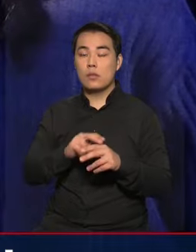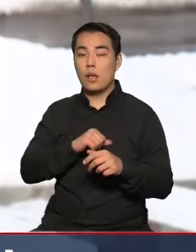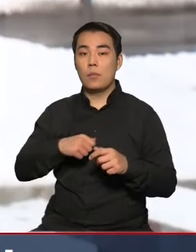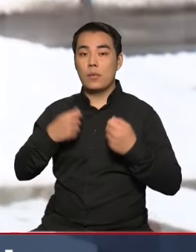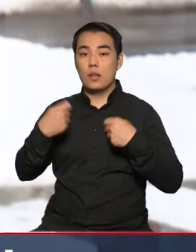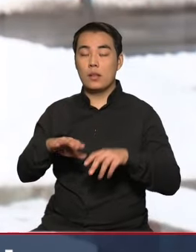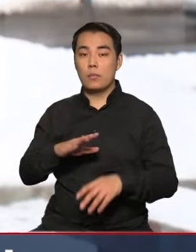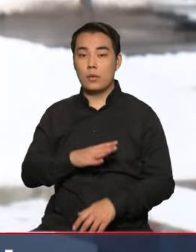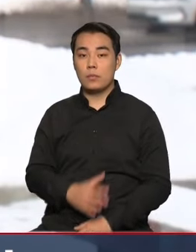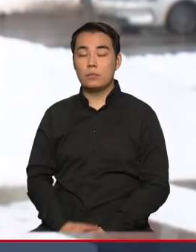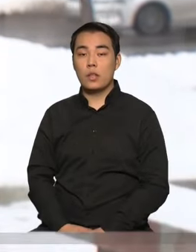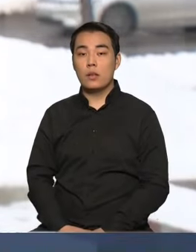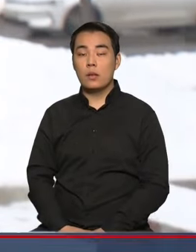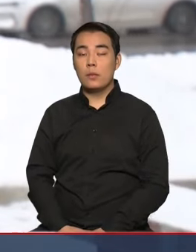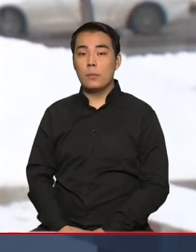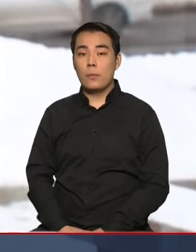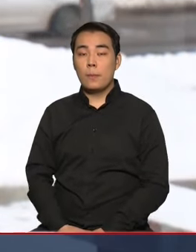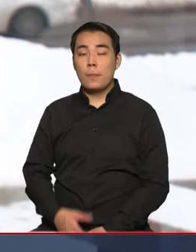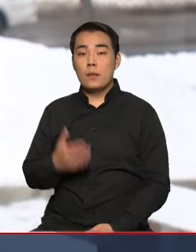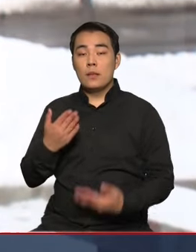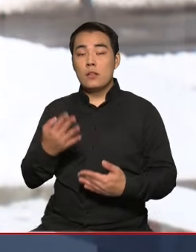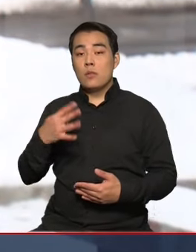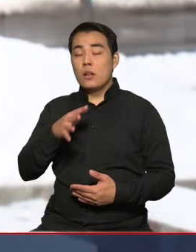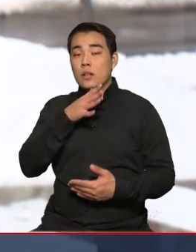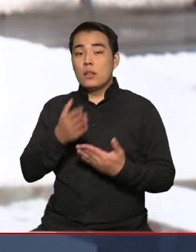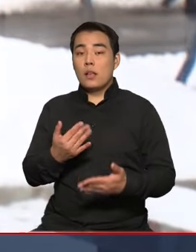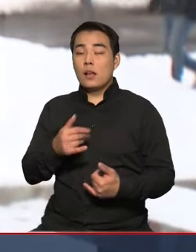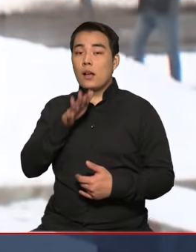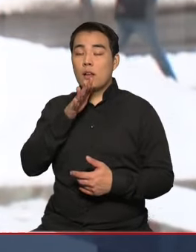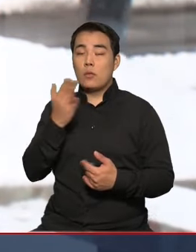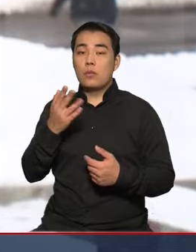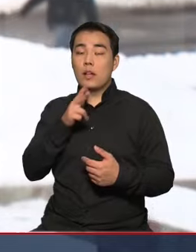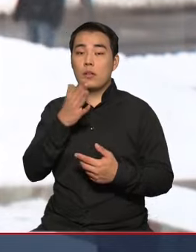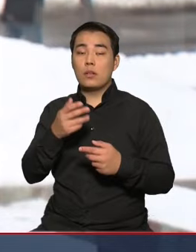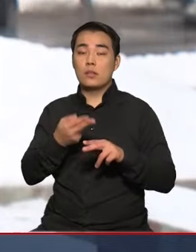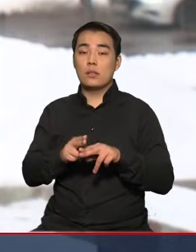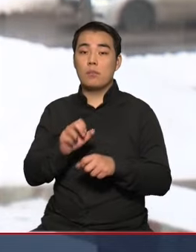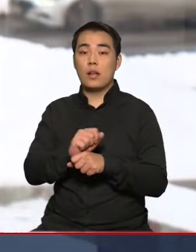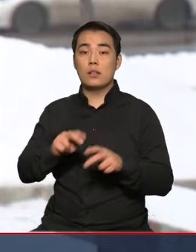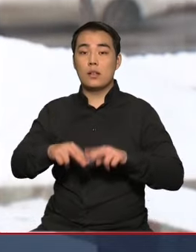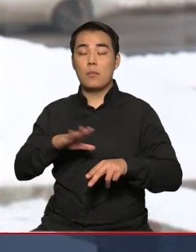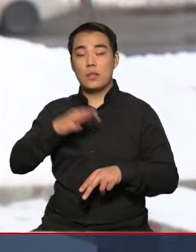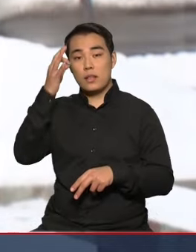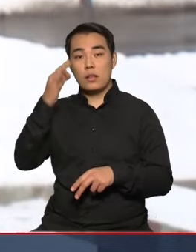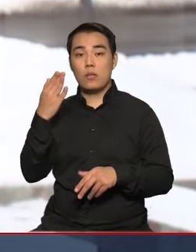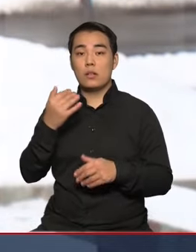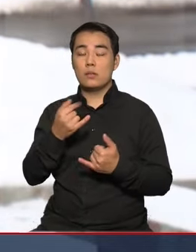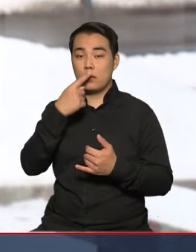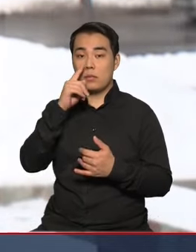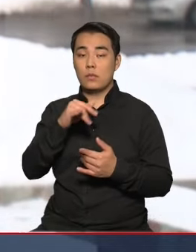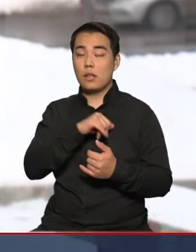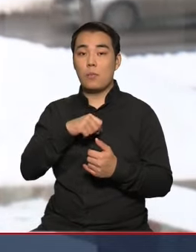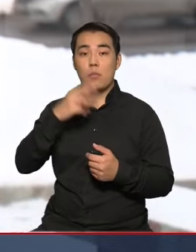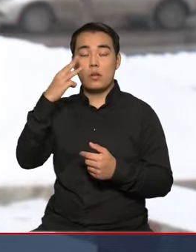сатылған. 1970 году то автопром 40 жыл бұрын Кореяда көлік құрастыруды қолға алған. Ол кезде немістердің автомаркалары кең танымал